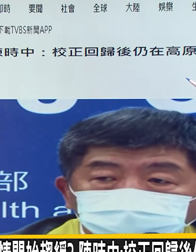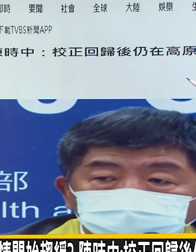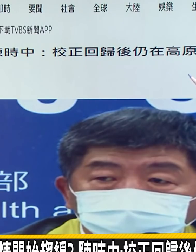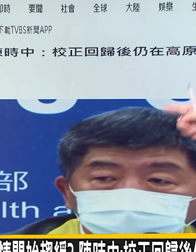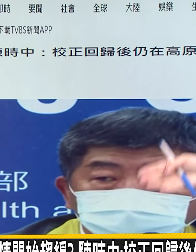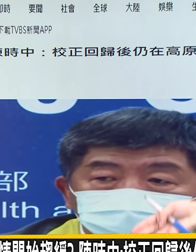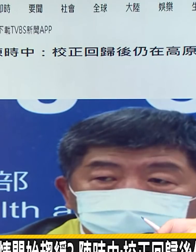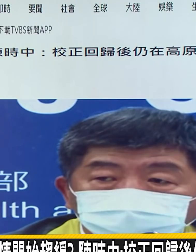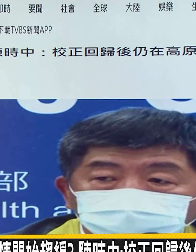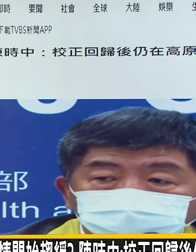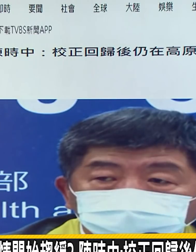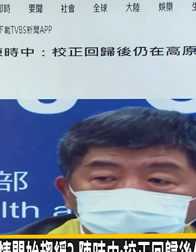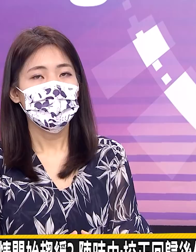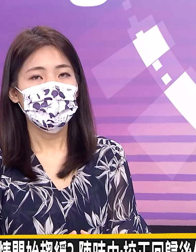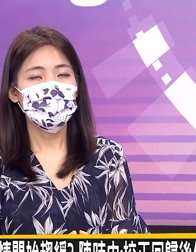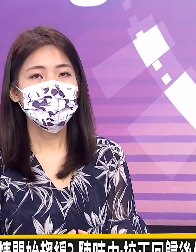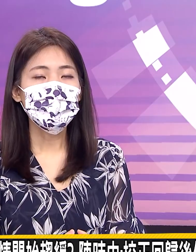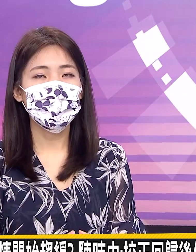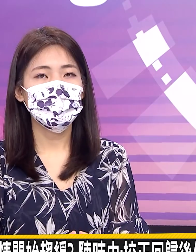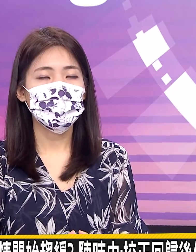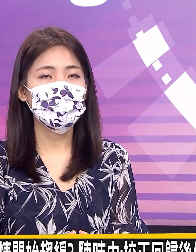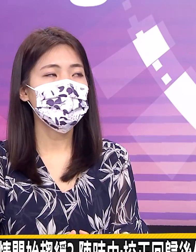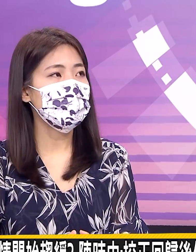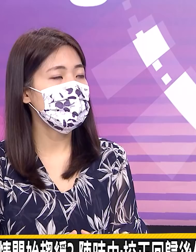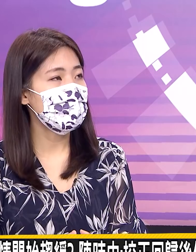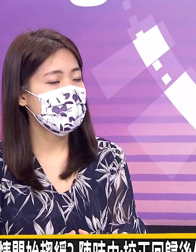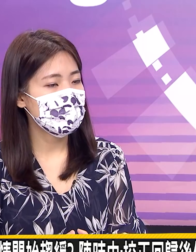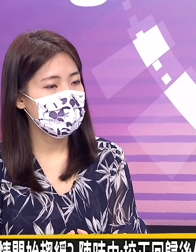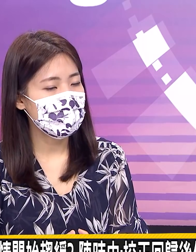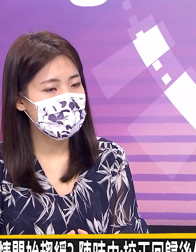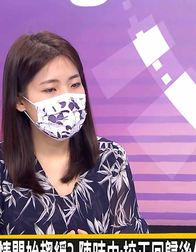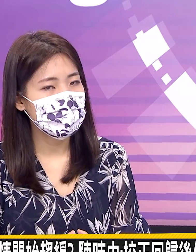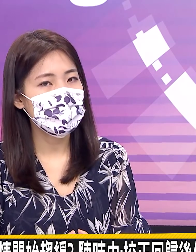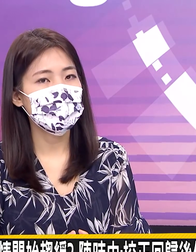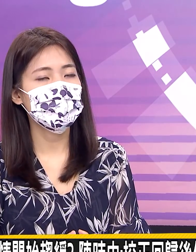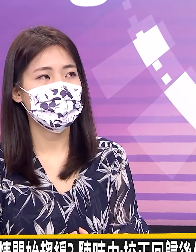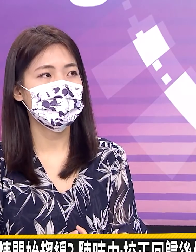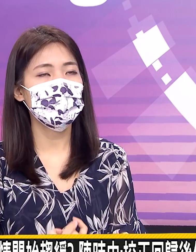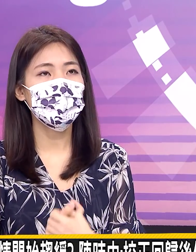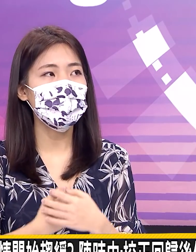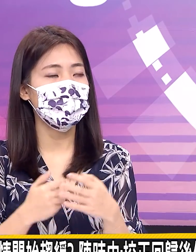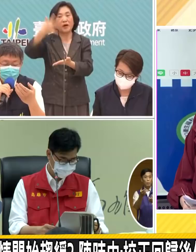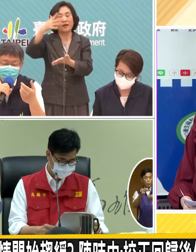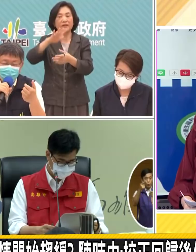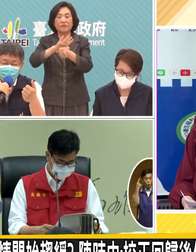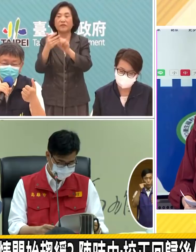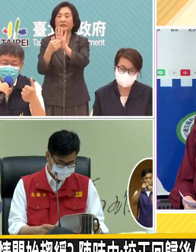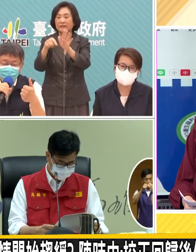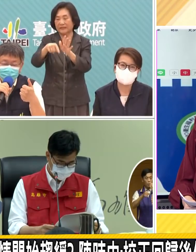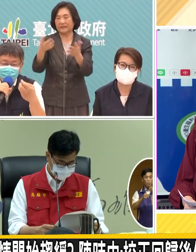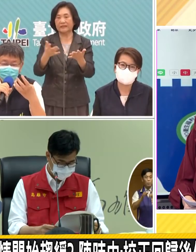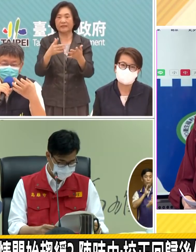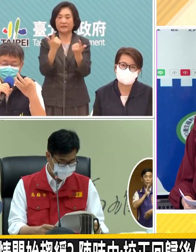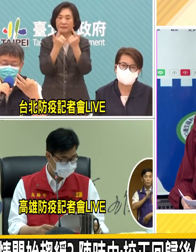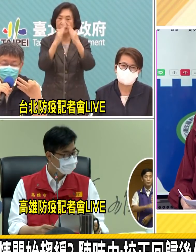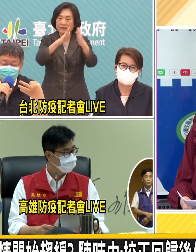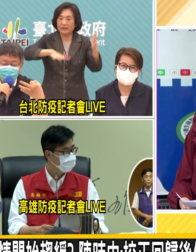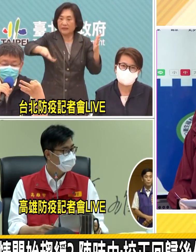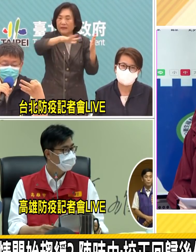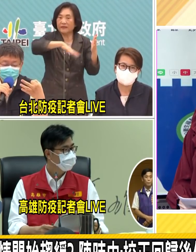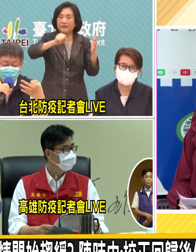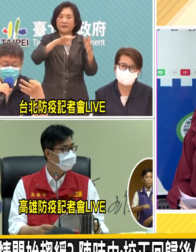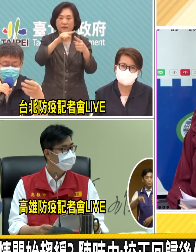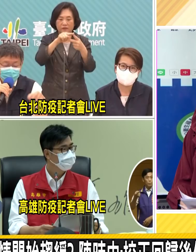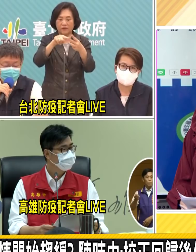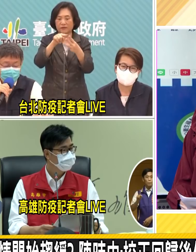是要告诉我们疫情仍在高峰期。 如果陈时中他在他指挥官记者会里面讲说，因为 PCR 检验能量不